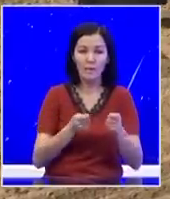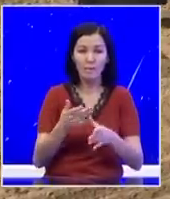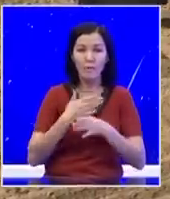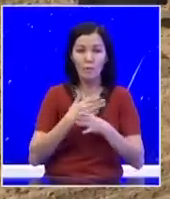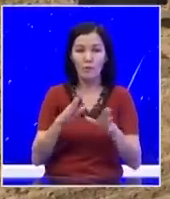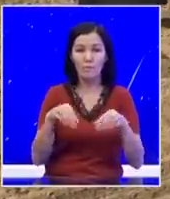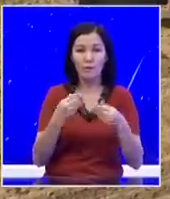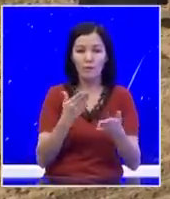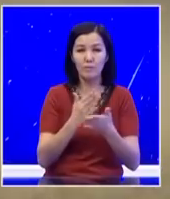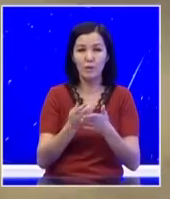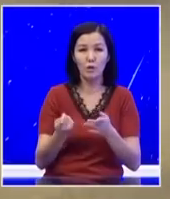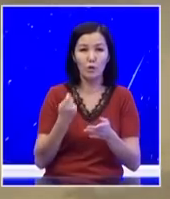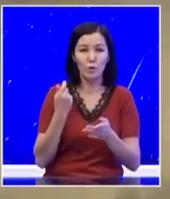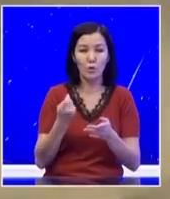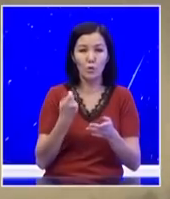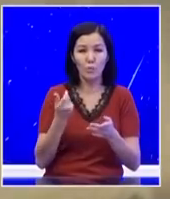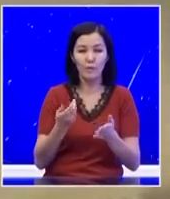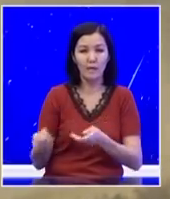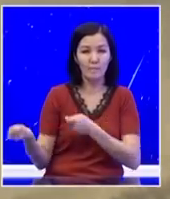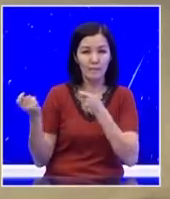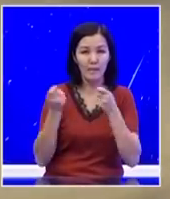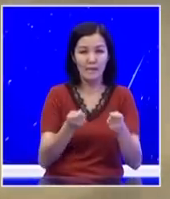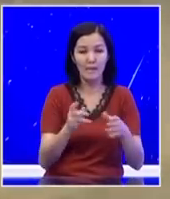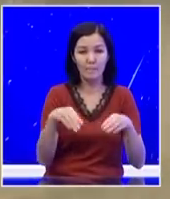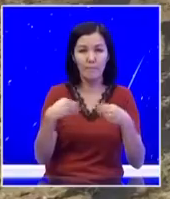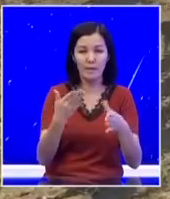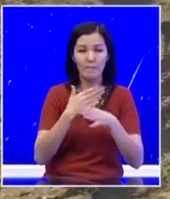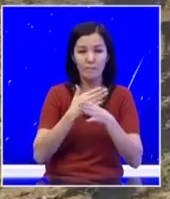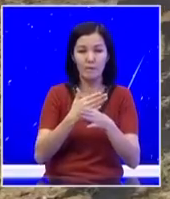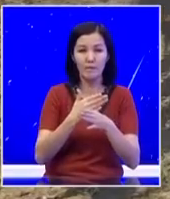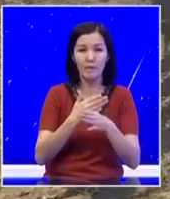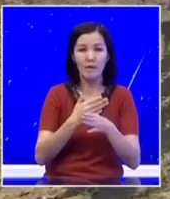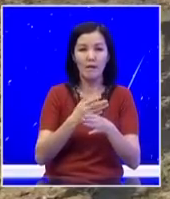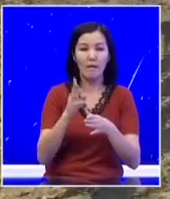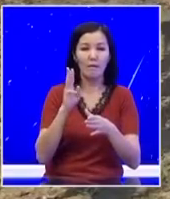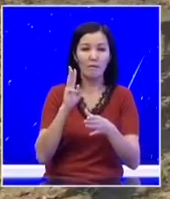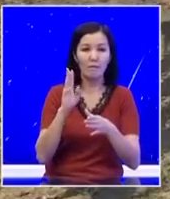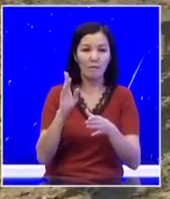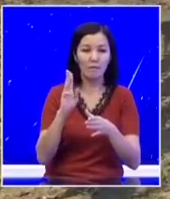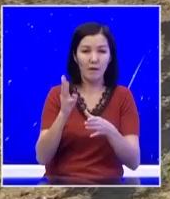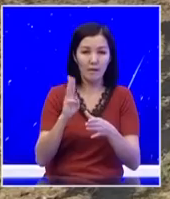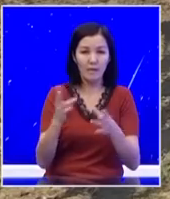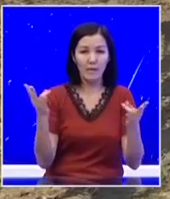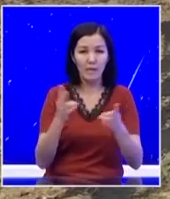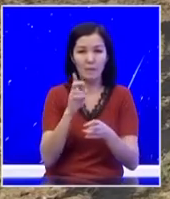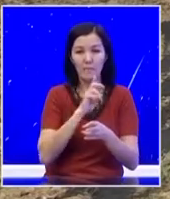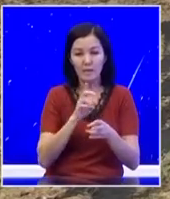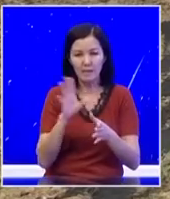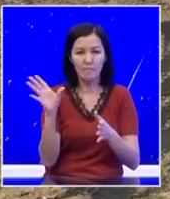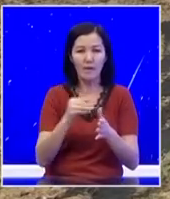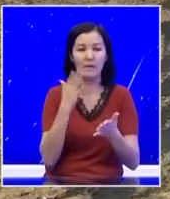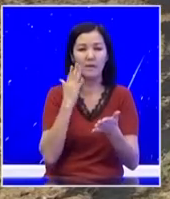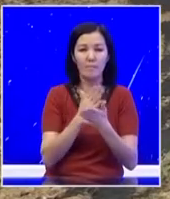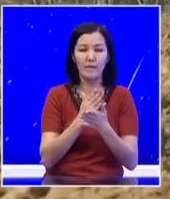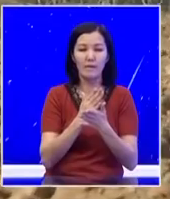көмектерін жасап, мынандай тұқымдарымызды уақытылы жеткізіп беруге көмегін жасап, трактерлерімізге керекті селеркімізді бәрін жеткізіп беріп,